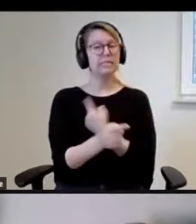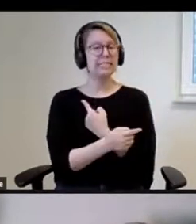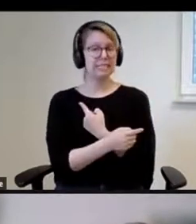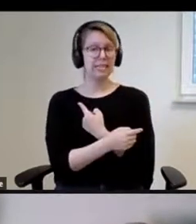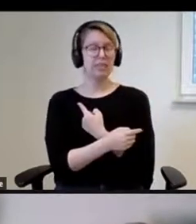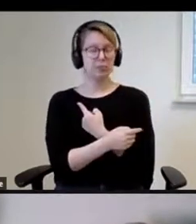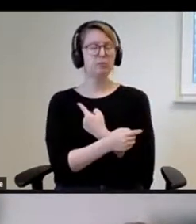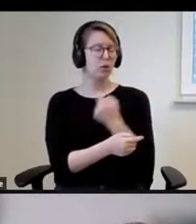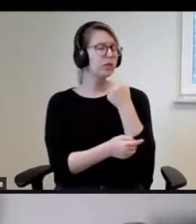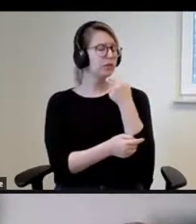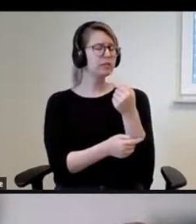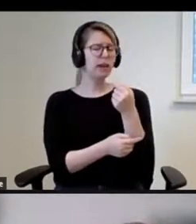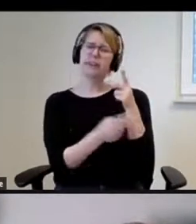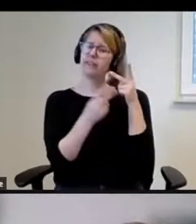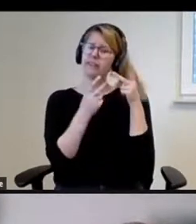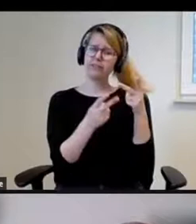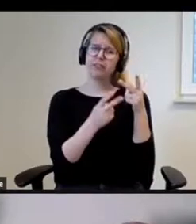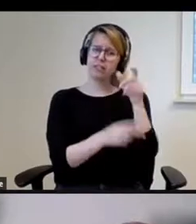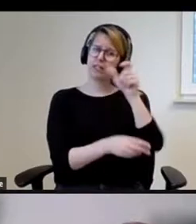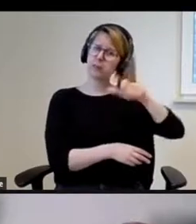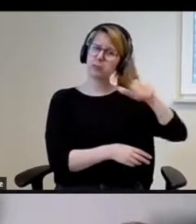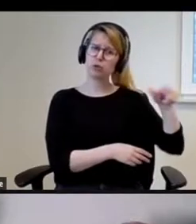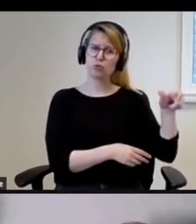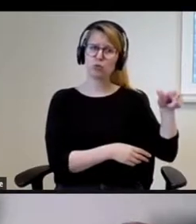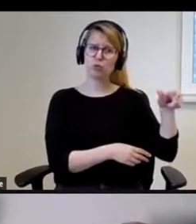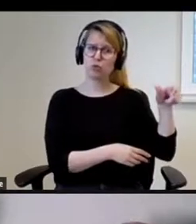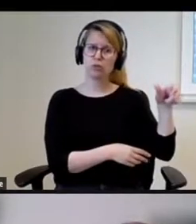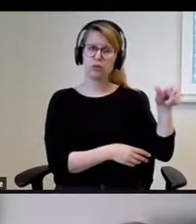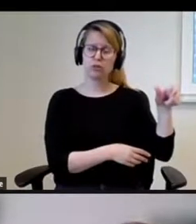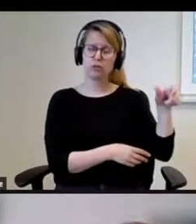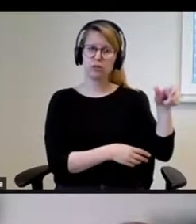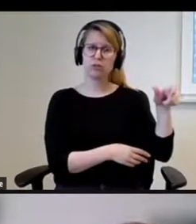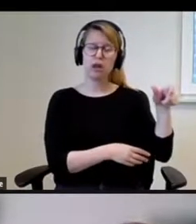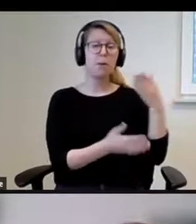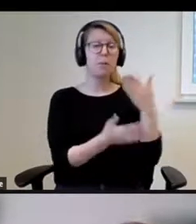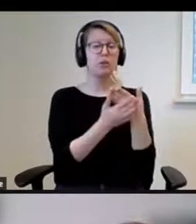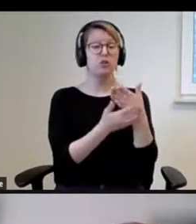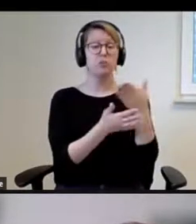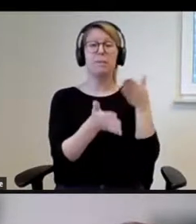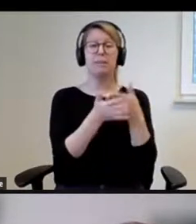ateliers protégés ont du salaire minimum, qu'ils ont des bonnes conditions de travail,